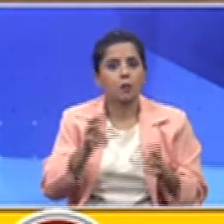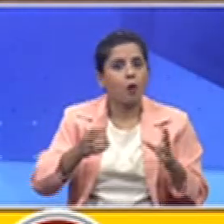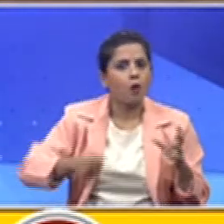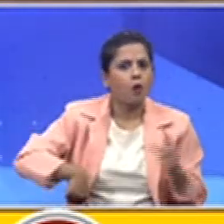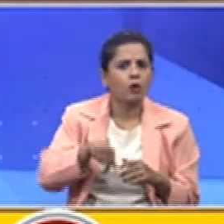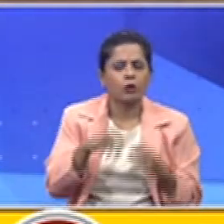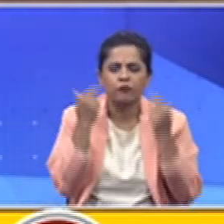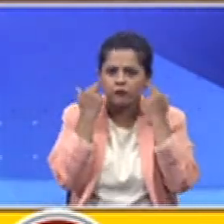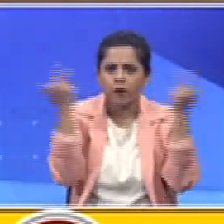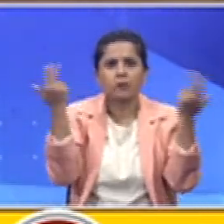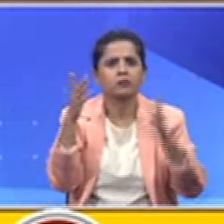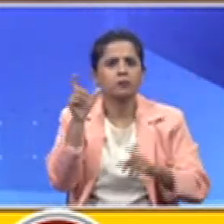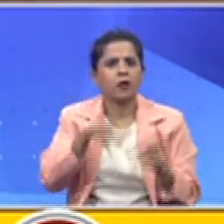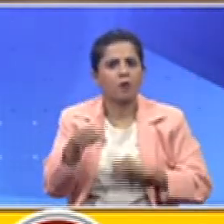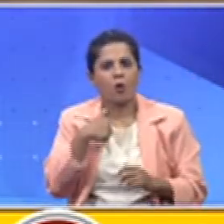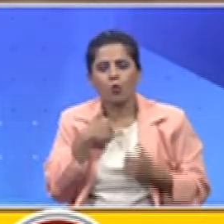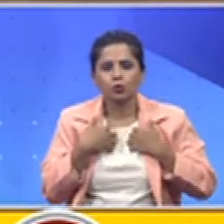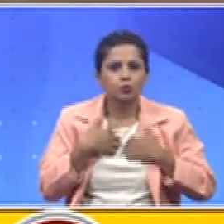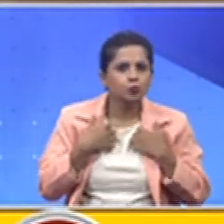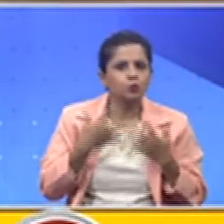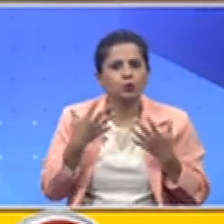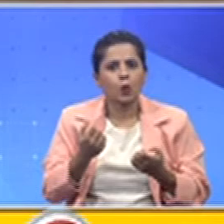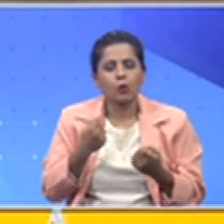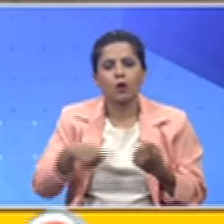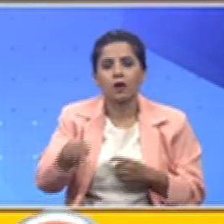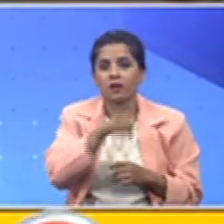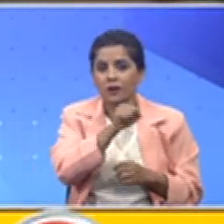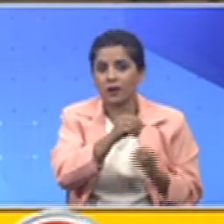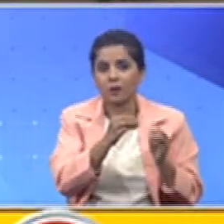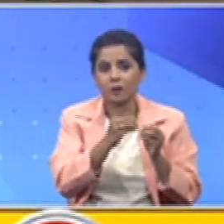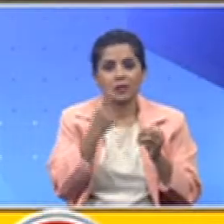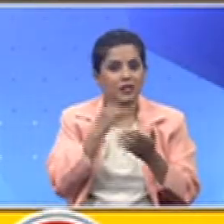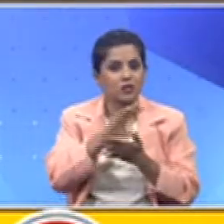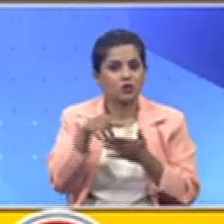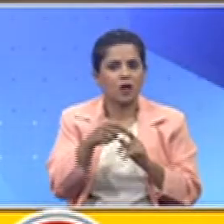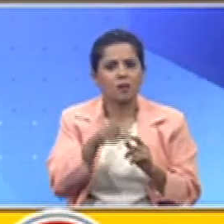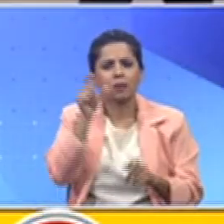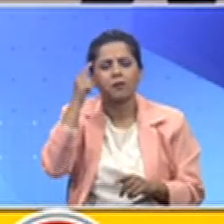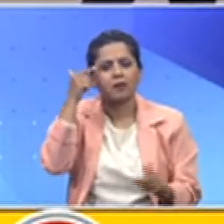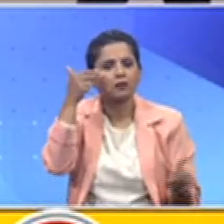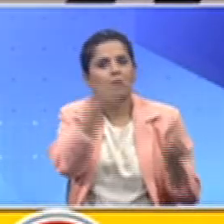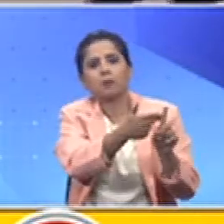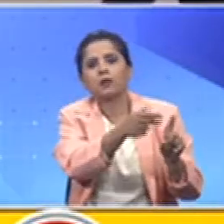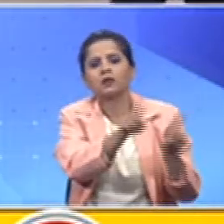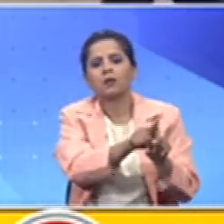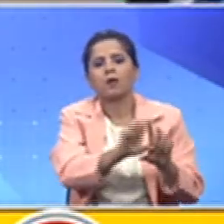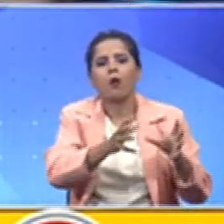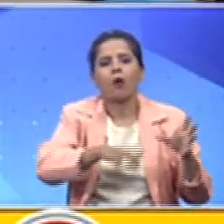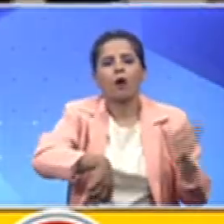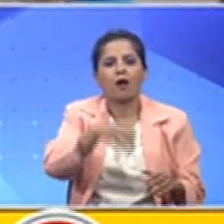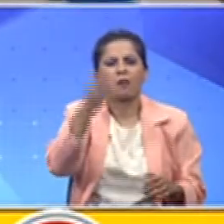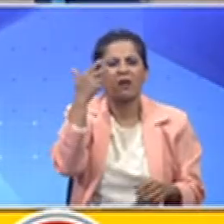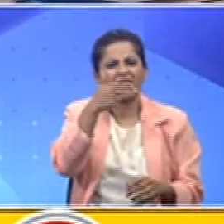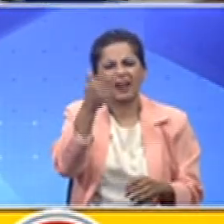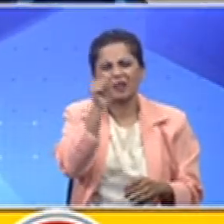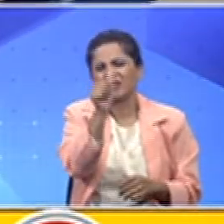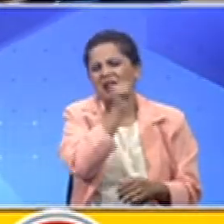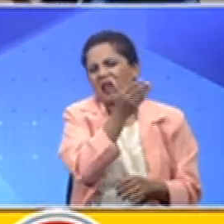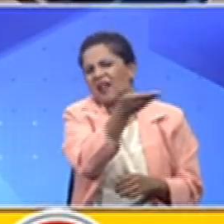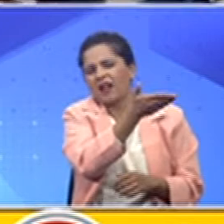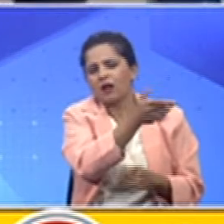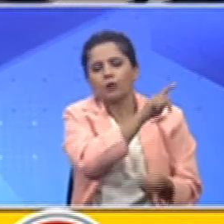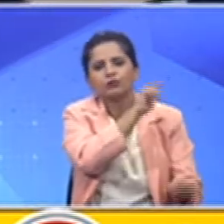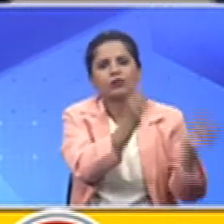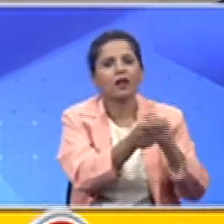इतनी पॉपुलर हो गई कि विचारपुर गांव की पहचान ही फुटबॉल से होने लगी।